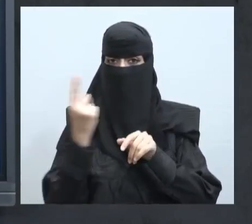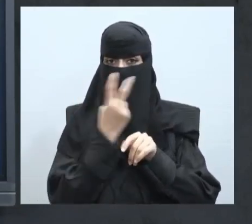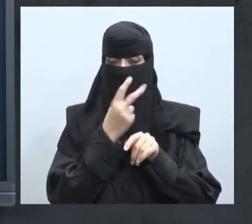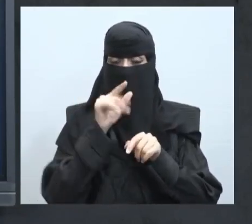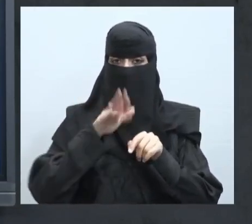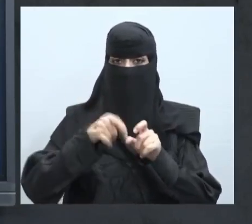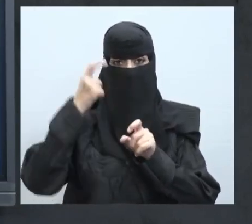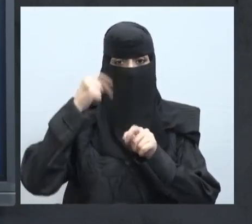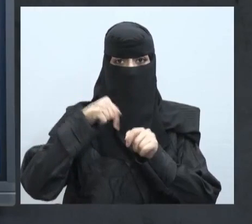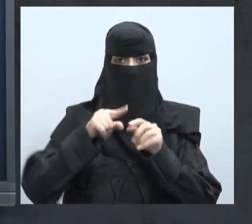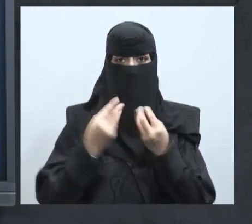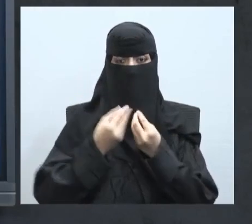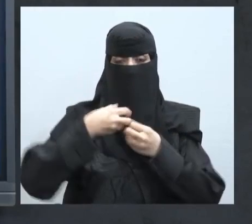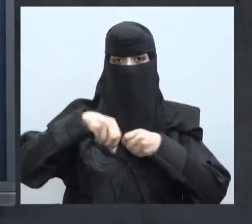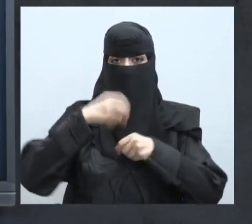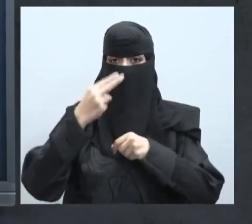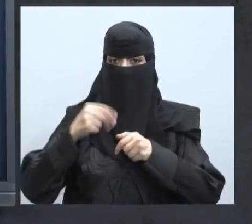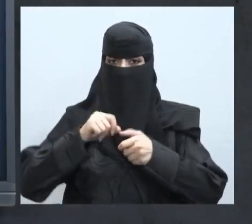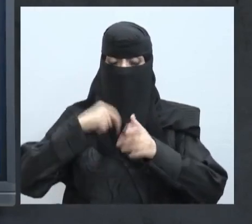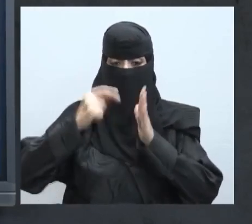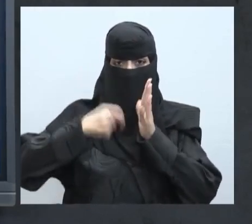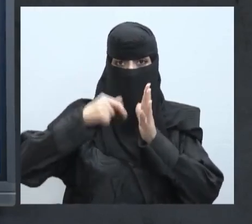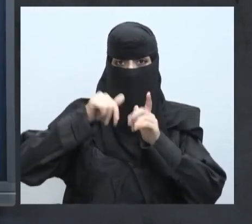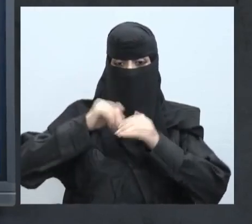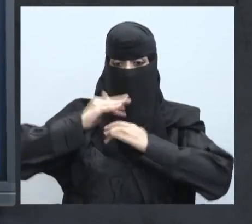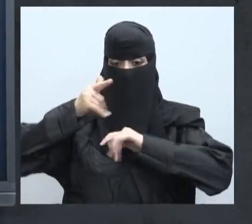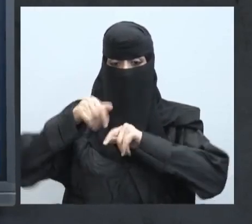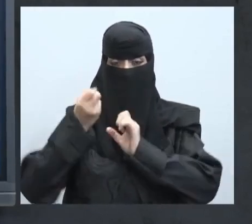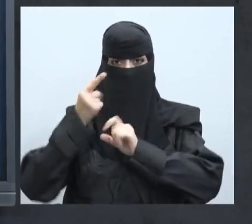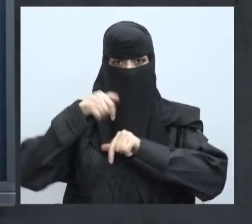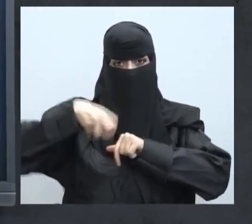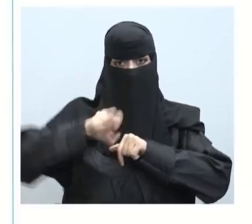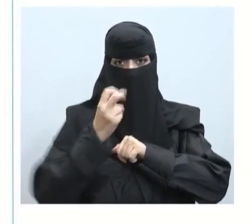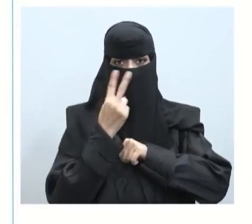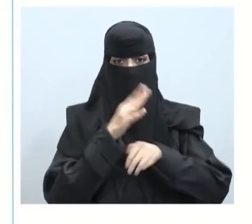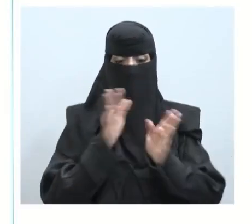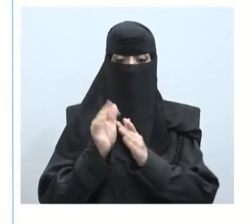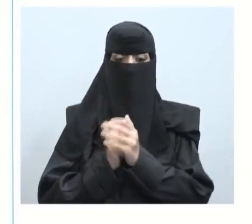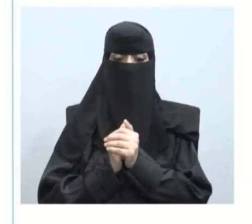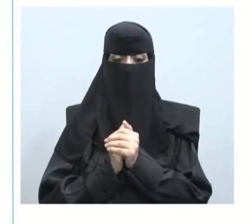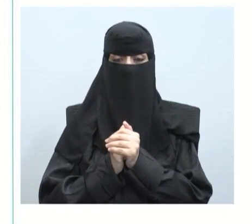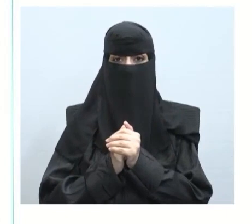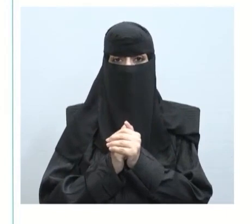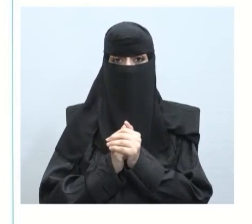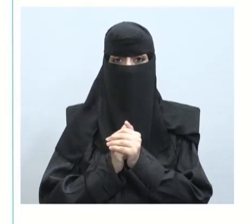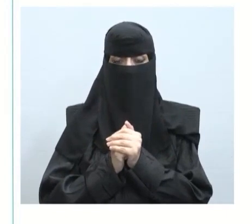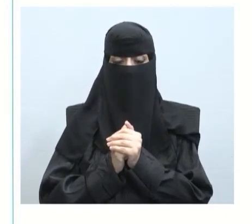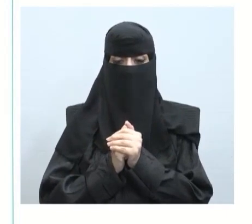بإذن الله في درسنا اليوم على تصميم وبرمجة جهاز ذكي لإنترنت الأشياء الجزء الثاني.